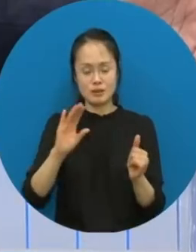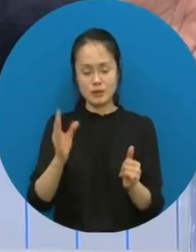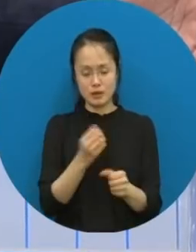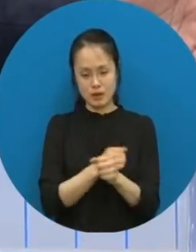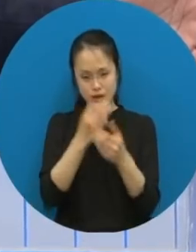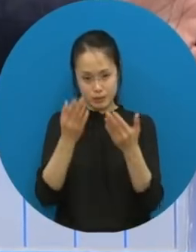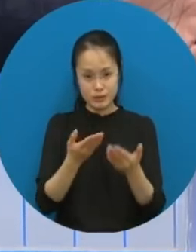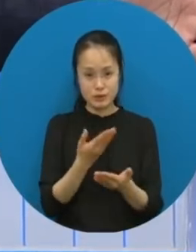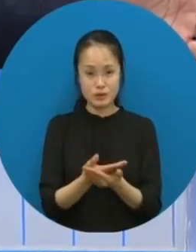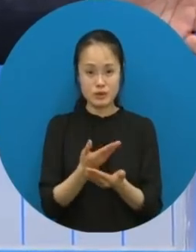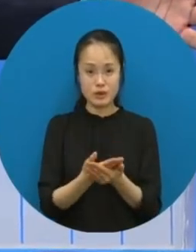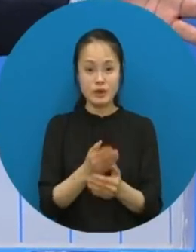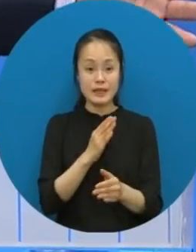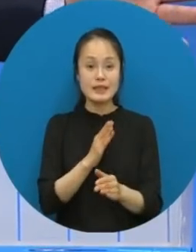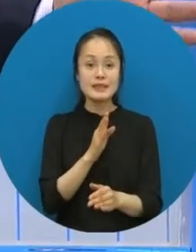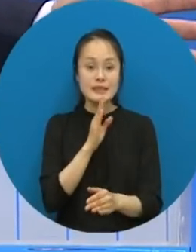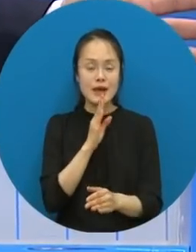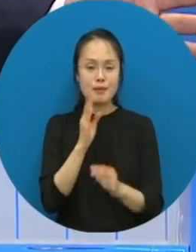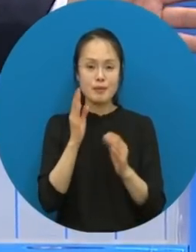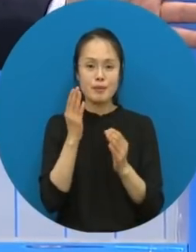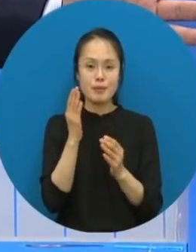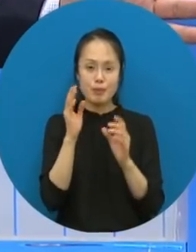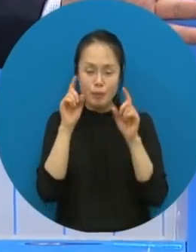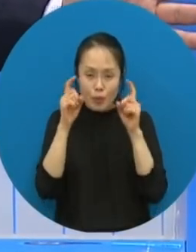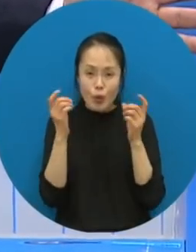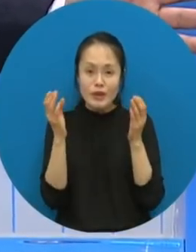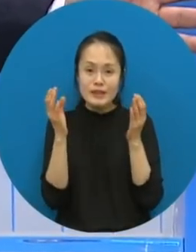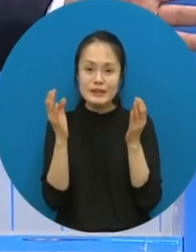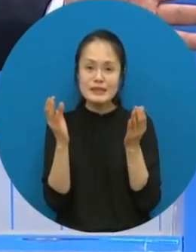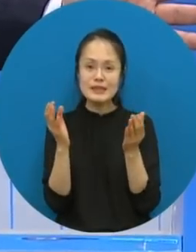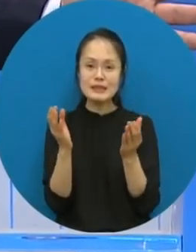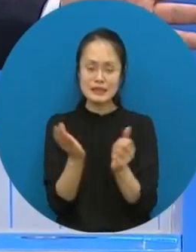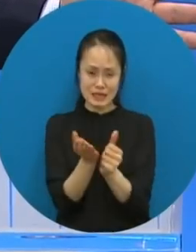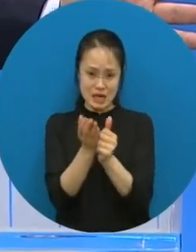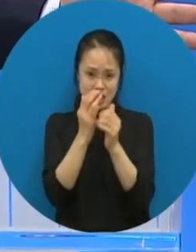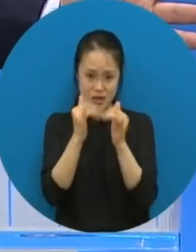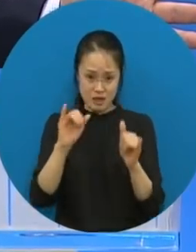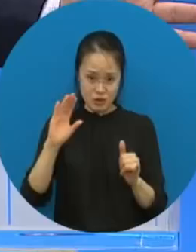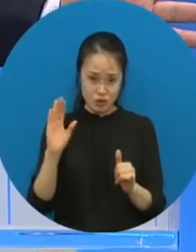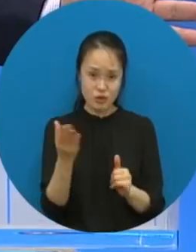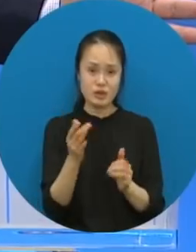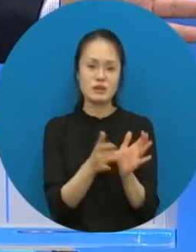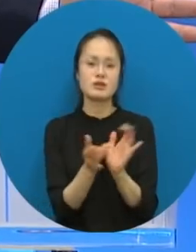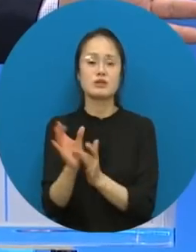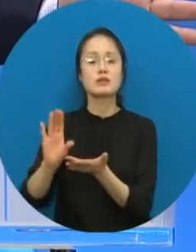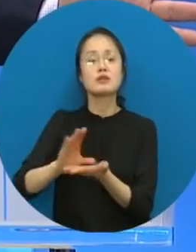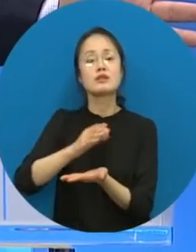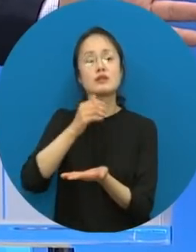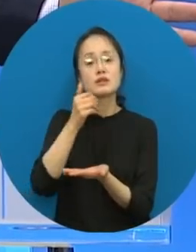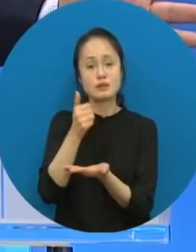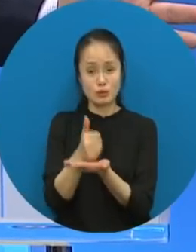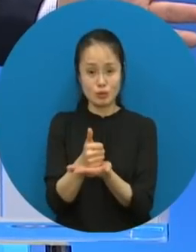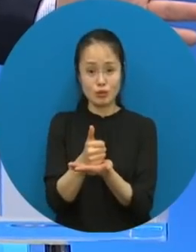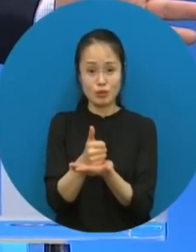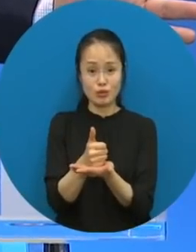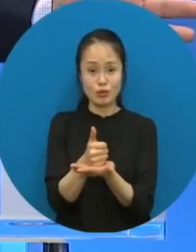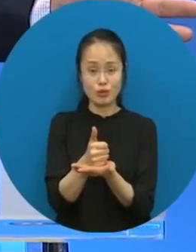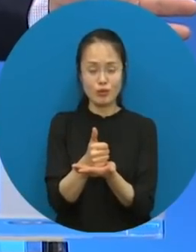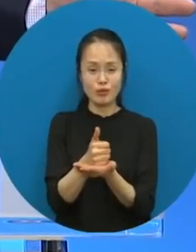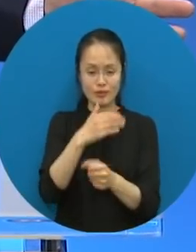그리스도시여 예수님 우리를 붙잡아 주시고 하나님의 영광을